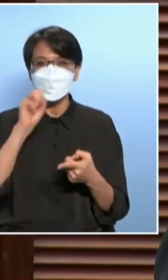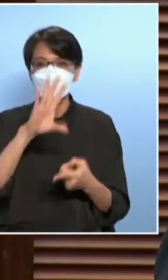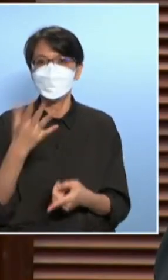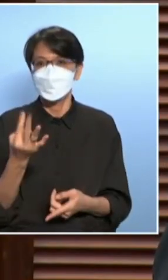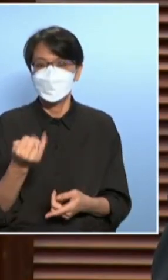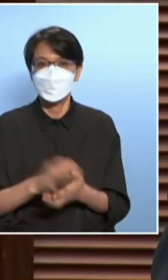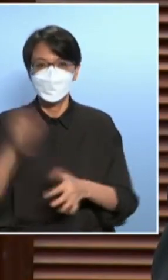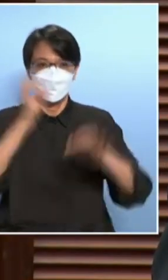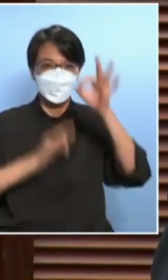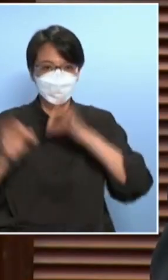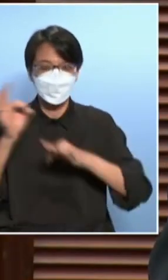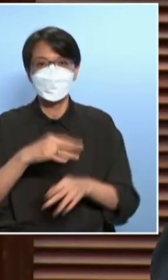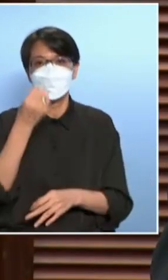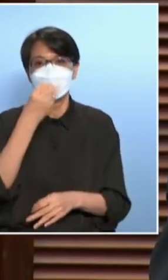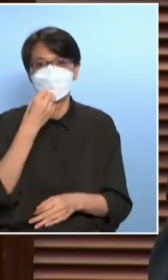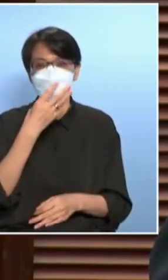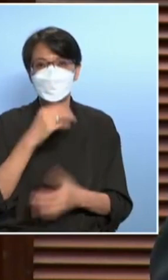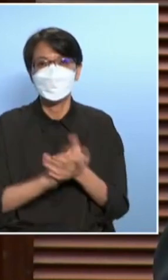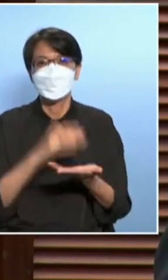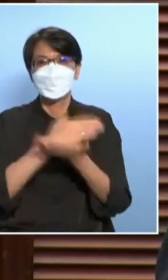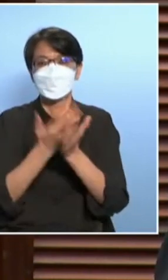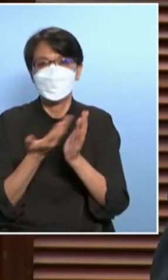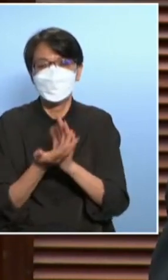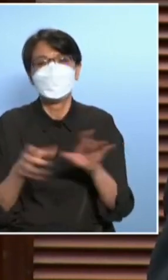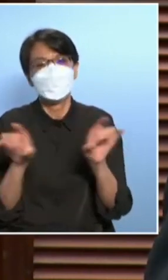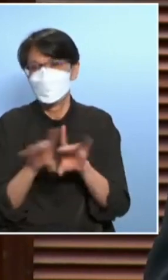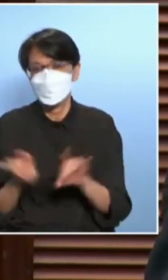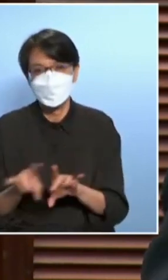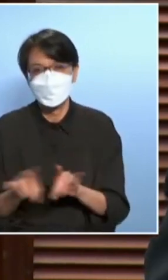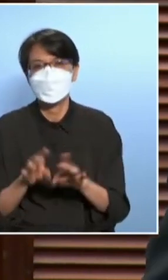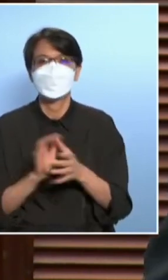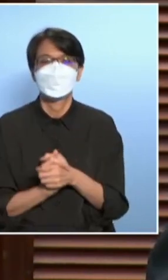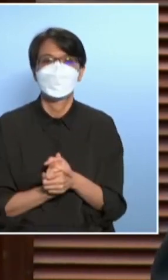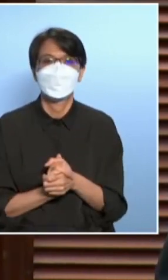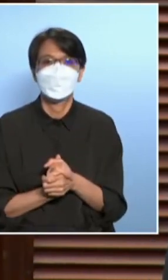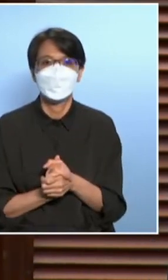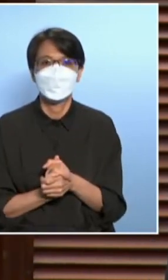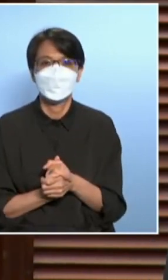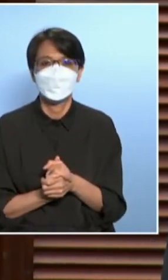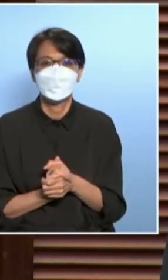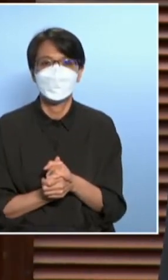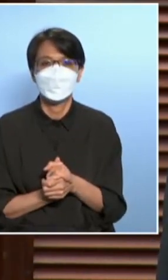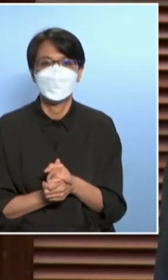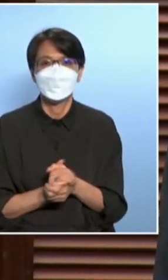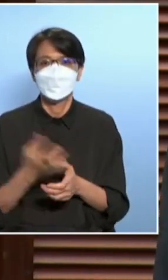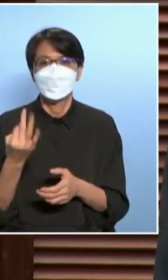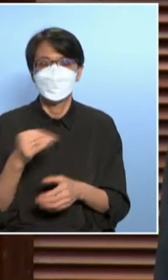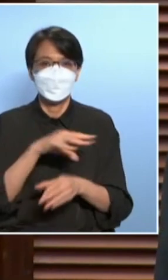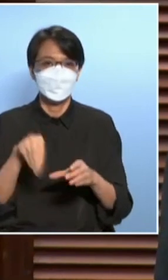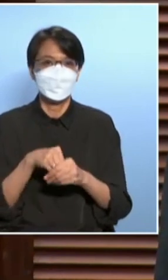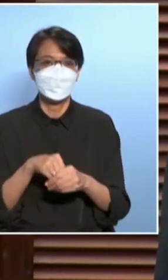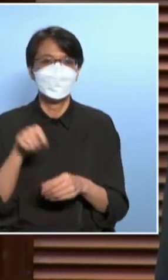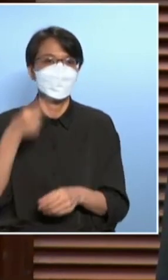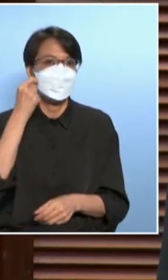次咧，新加坡同香港咧喺好多方面係有啲分別啊，亦都其中有幾點啦，包括佢哋